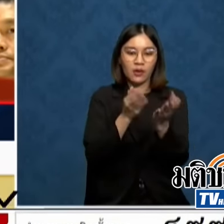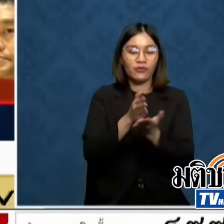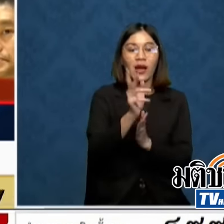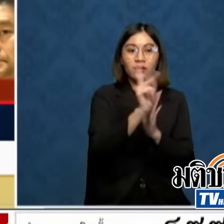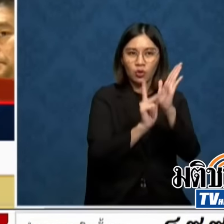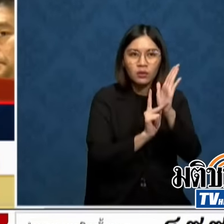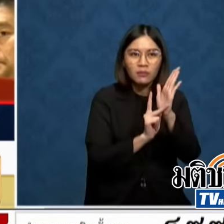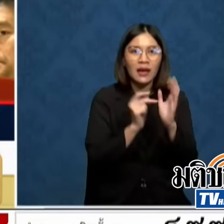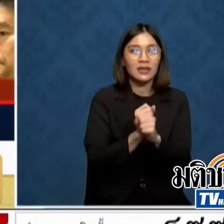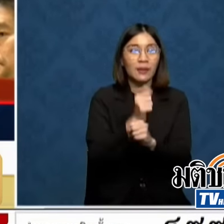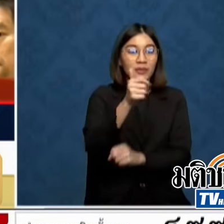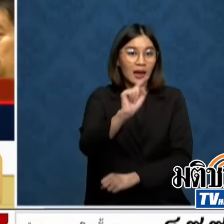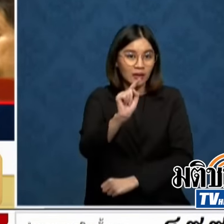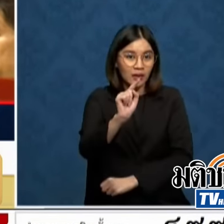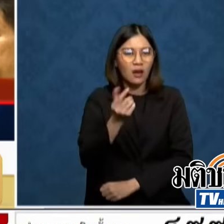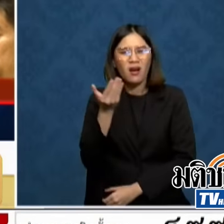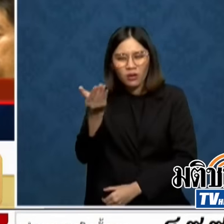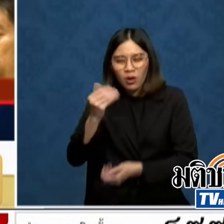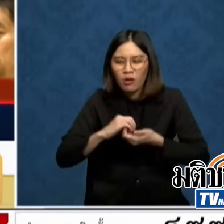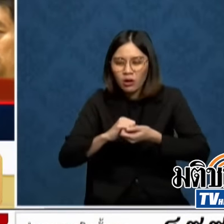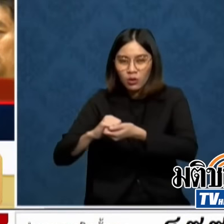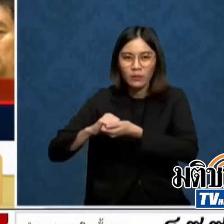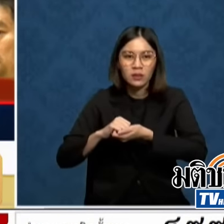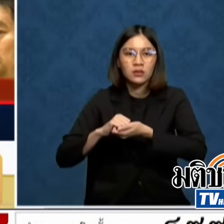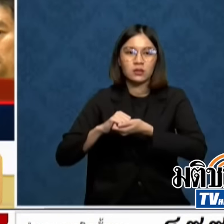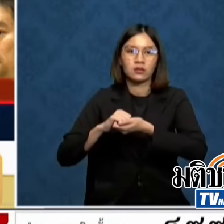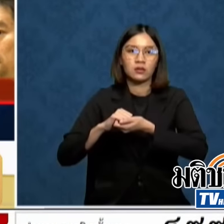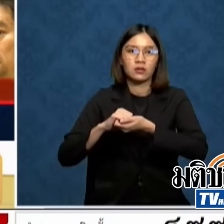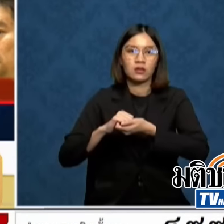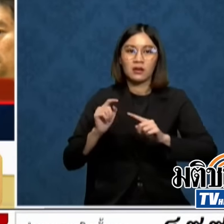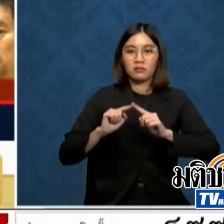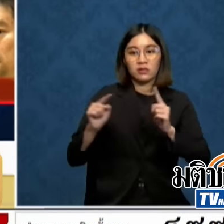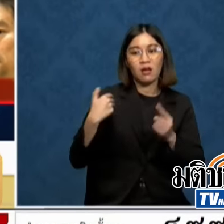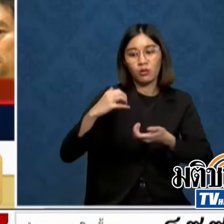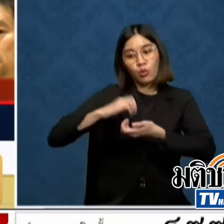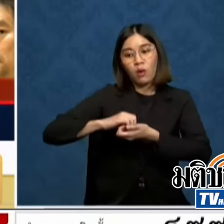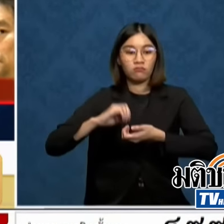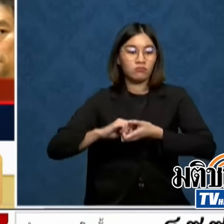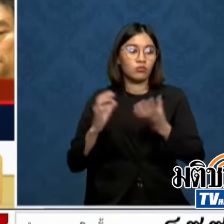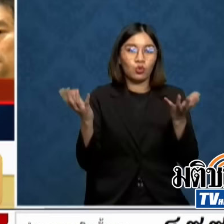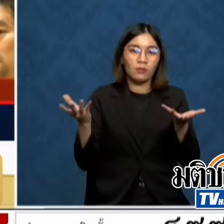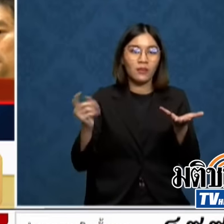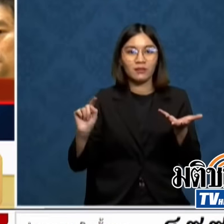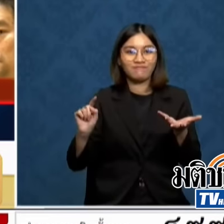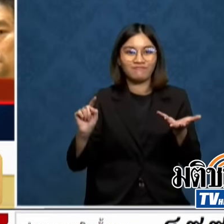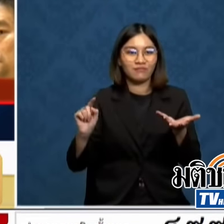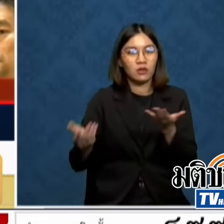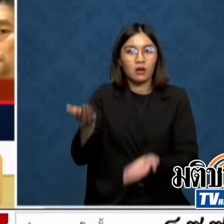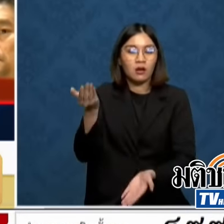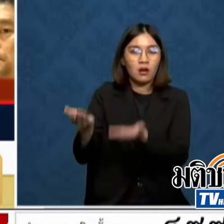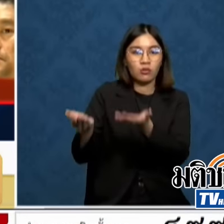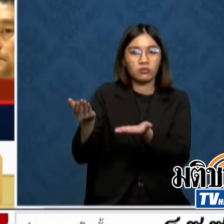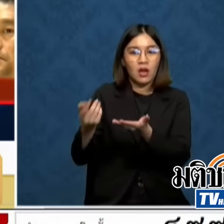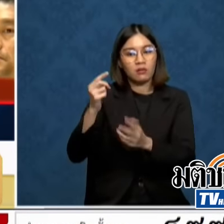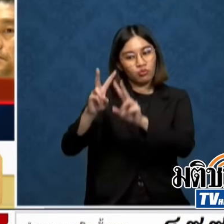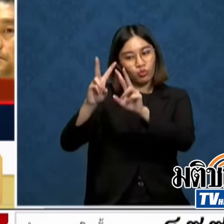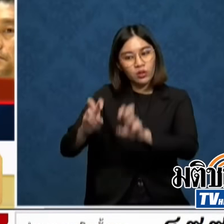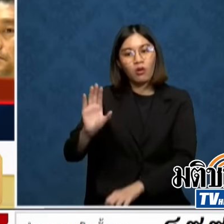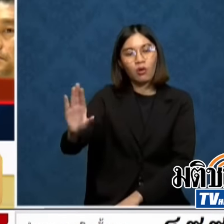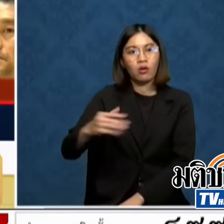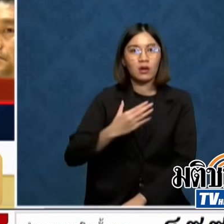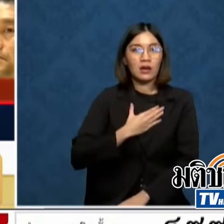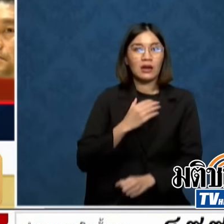บัญญัติทำได้เพียงขอความร่วมมือส่วนเขาจะให้ความร่วมมือหรือไม่ก็แล้วแต่ดุลพินิจเขาเ